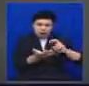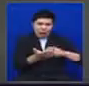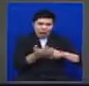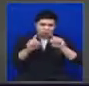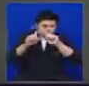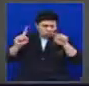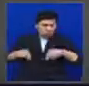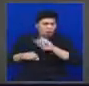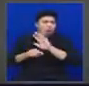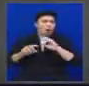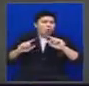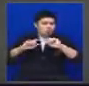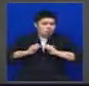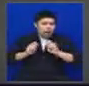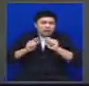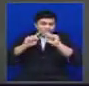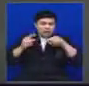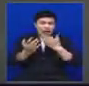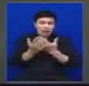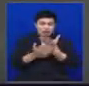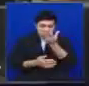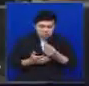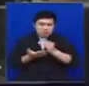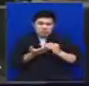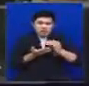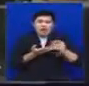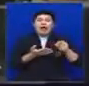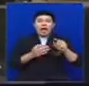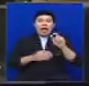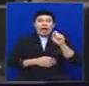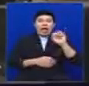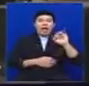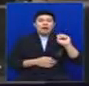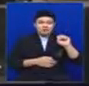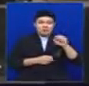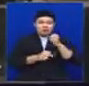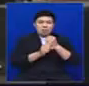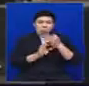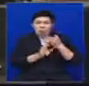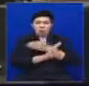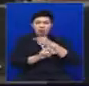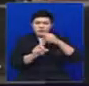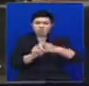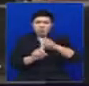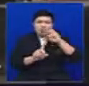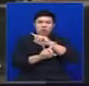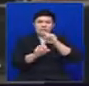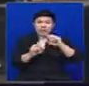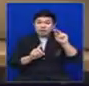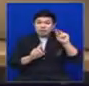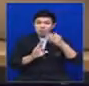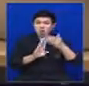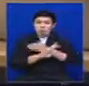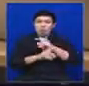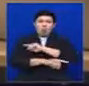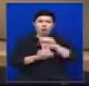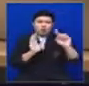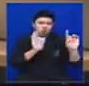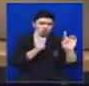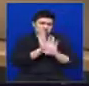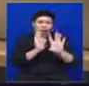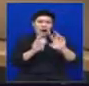ใบอนุญาตที่จ้องจ่ายในงวดที่เหลือคาดว่า AIS จะดำเนินการก่อนวันที่30มิถุนายนซึ่งเป็นวันสิ้นสุด